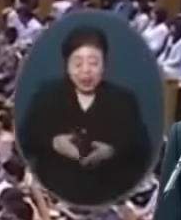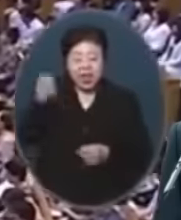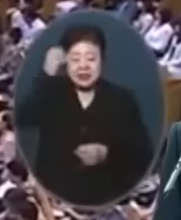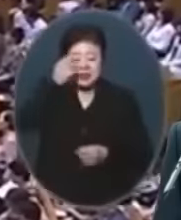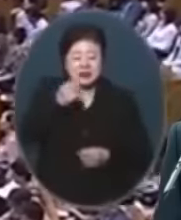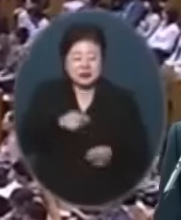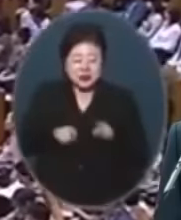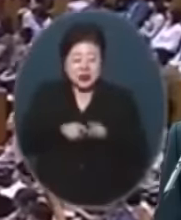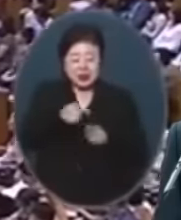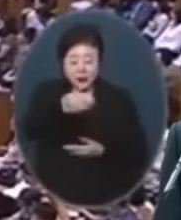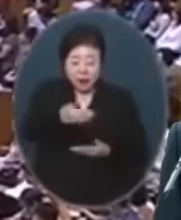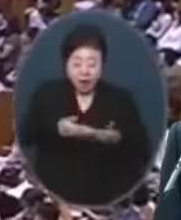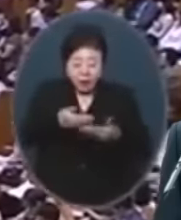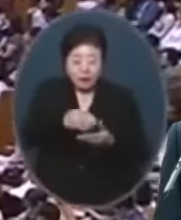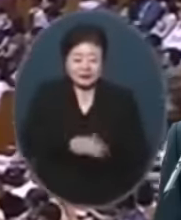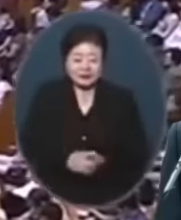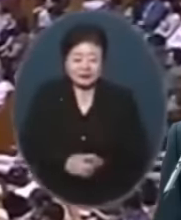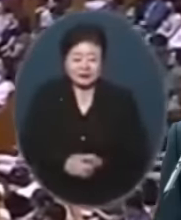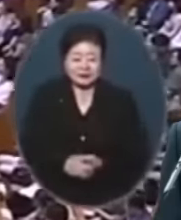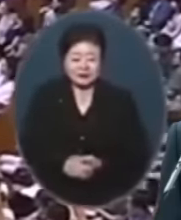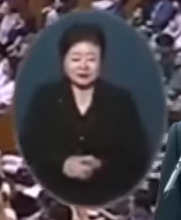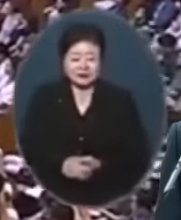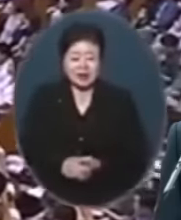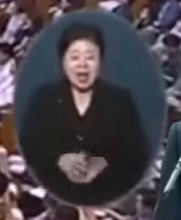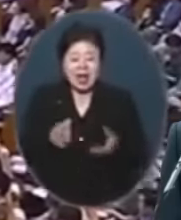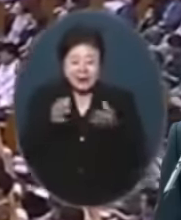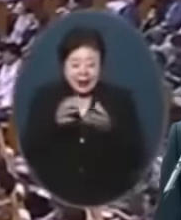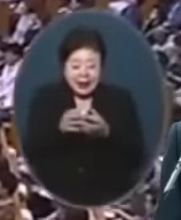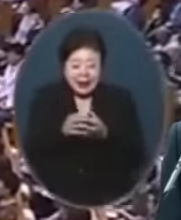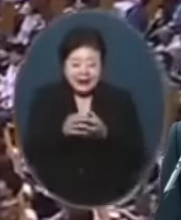성령님과 상통하고 공통으로